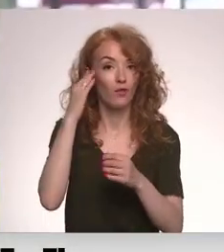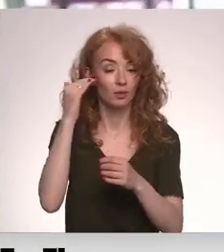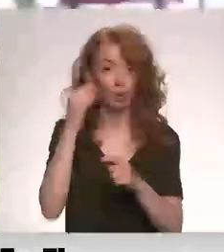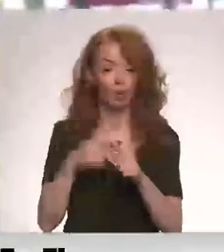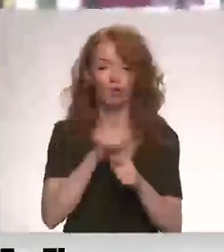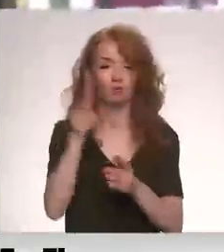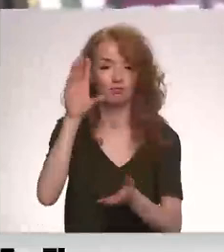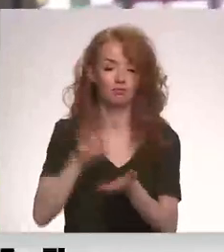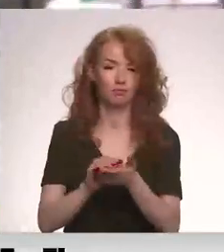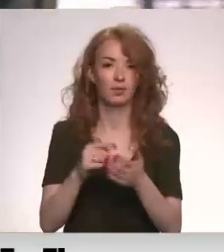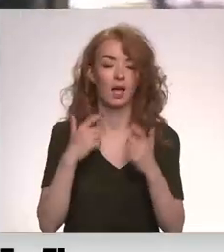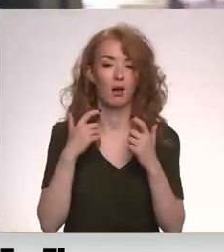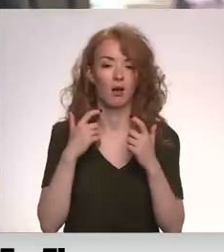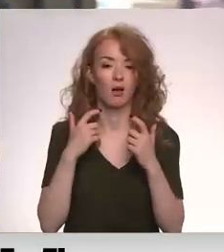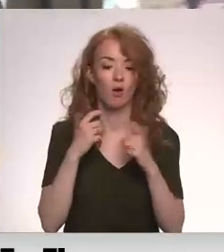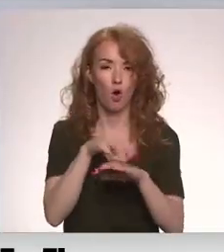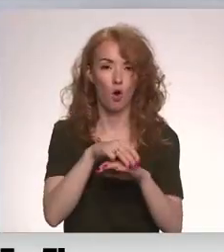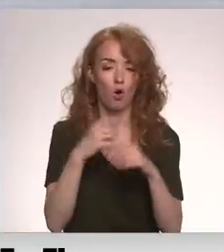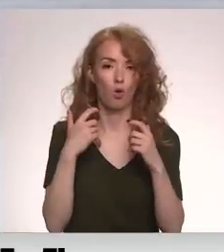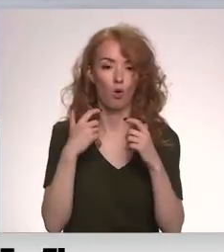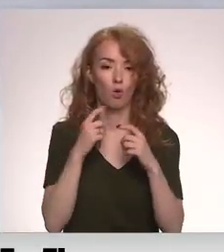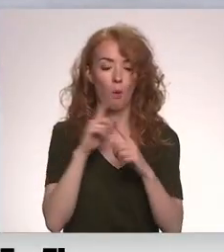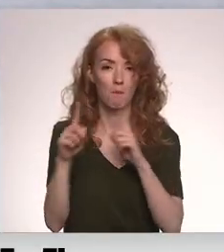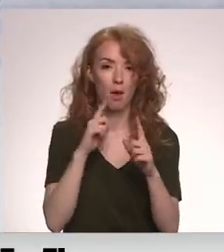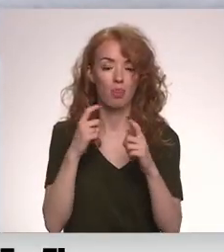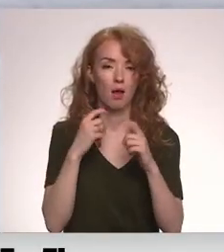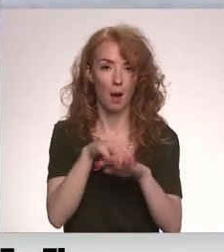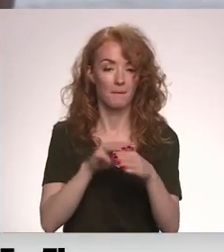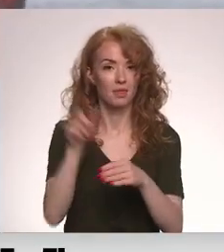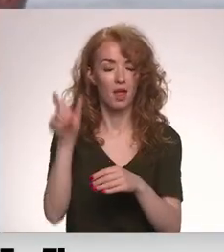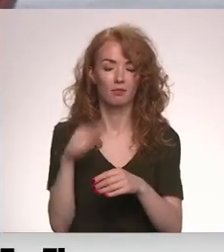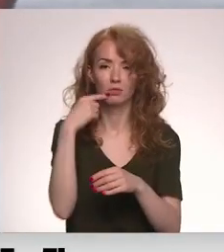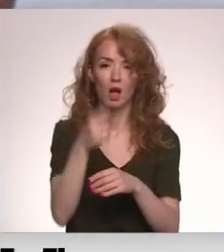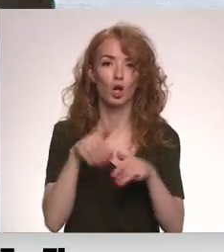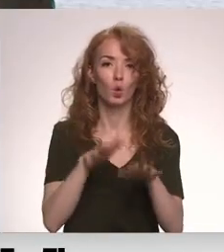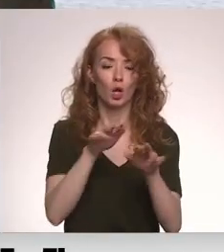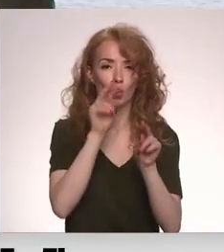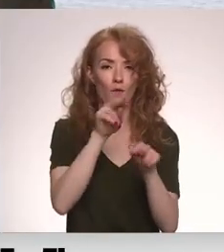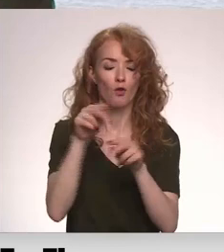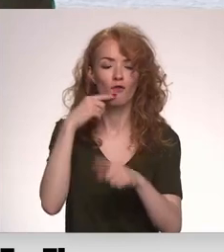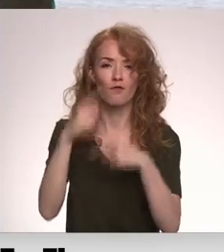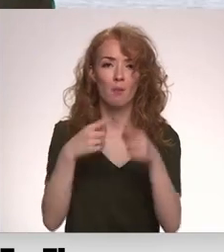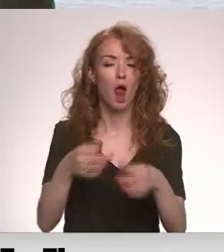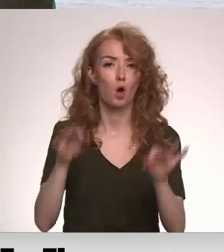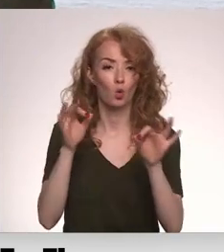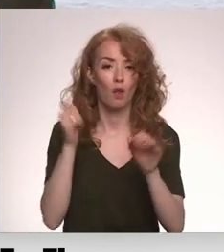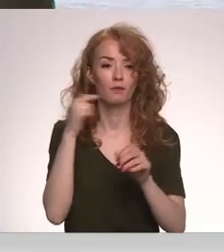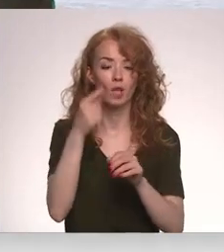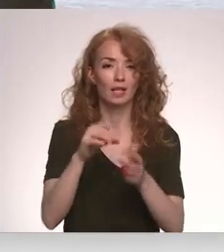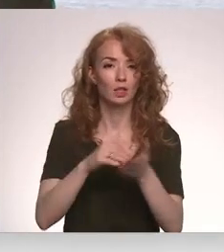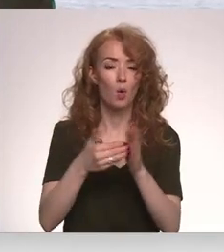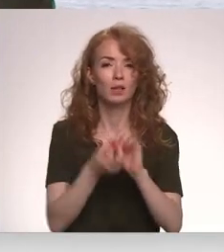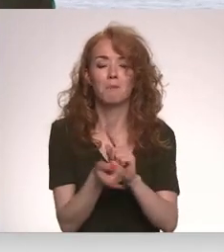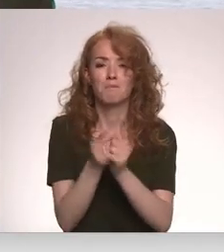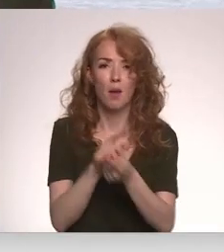no pieredzējušākajiem dienesta komandu kapteiņiem uzsver, ka jūras novērošana nekad nav zaudējusi savu aktualitāti. Situācija mainās, viņa ir dinamiska, mums